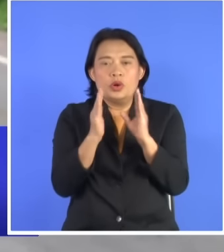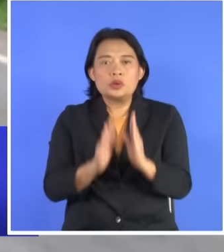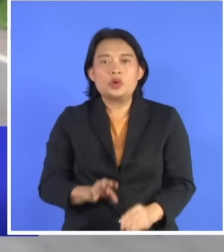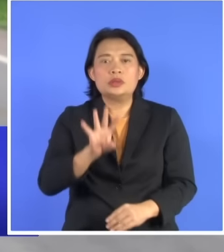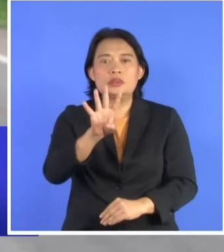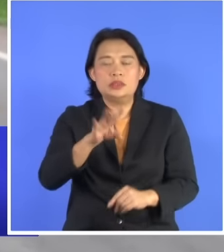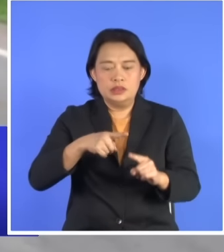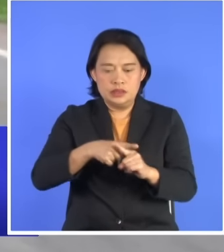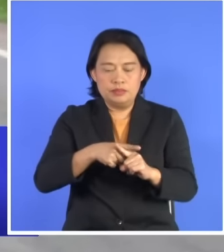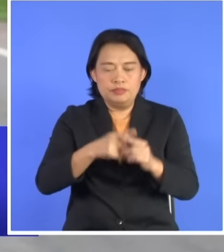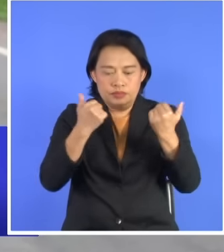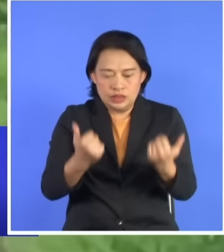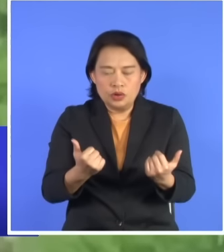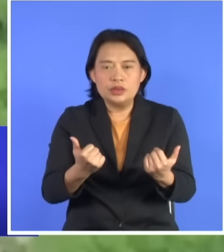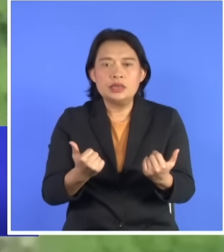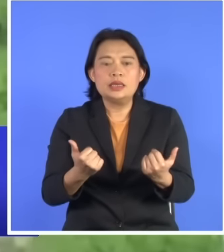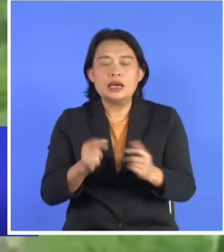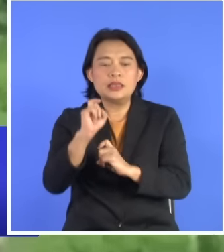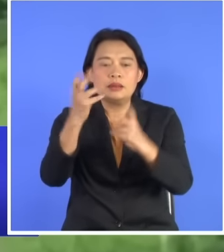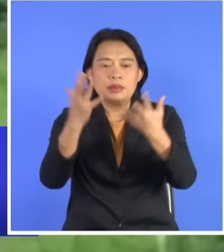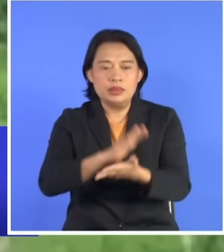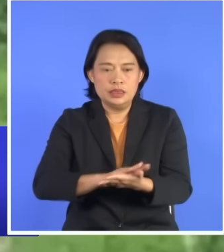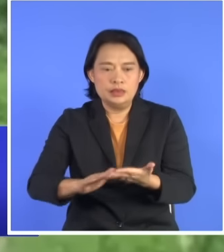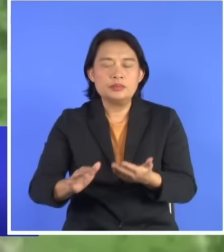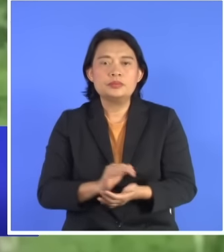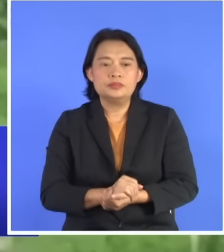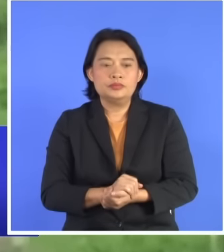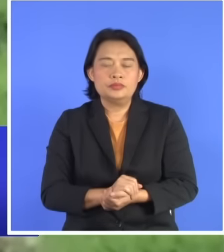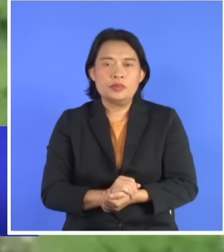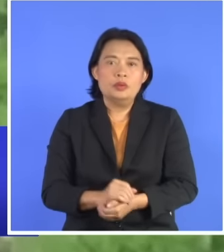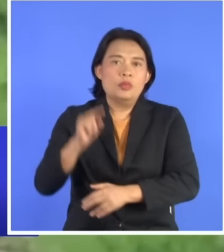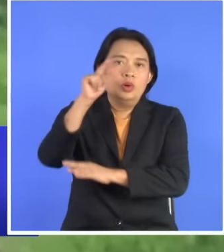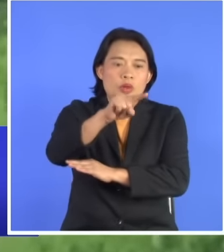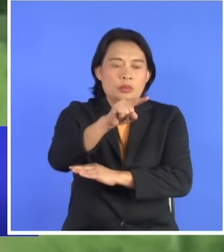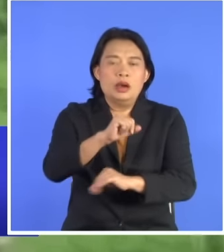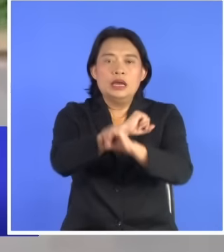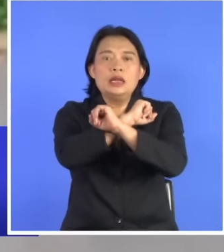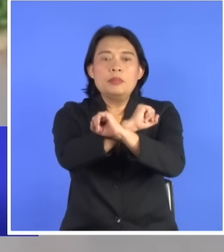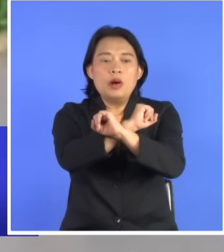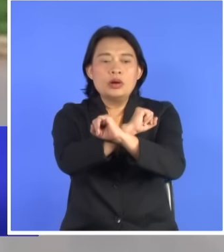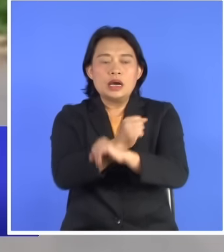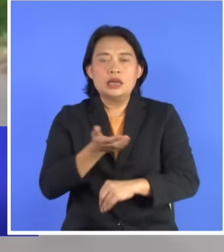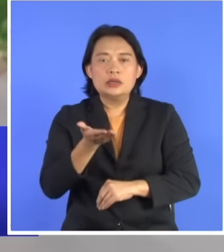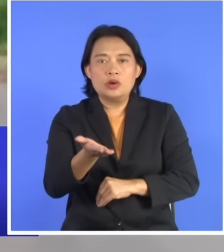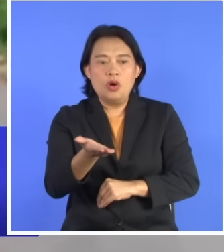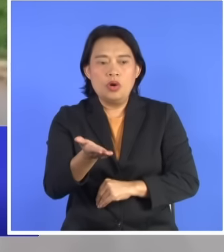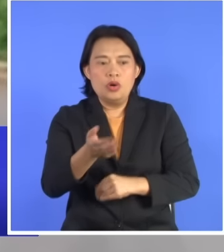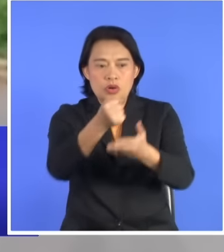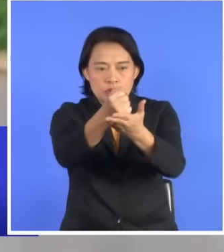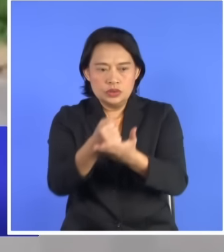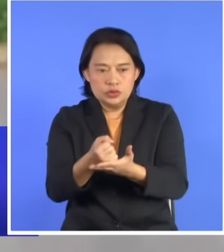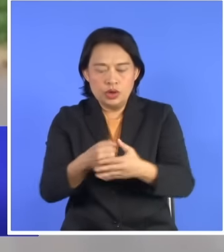ล่าสุดนี่อาการปลอดภัยแล้วต่อมาในช่วงบ่ายเจ้าหน้าที่ได้ปิดกั้นพื้นที่ยังจุดเกิดเหตุเพื่อขอรับการสนับสนุนชุด